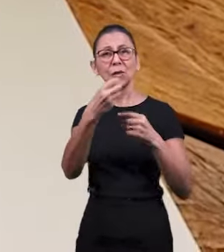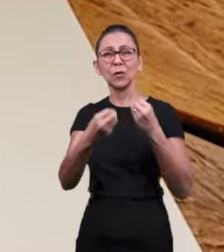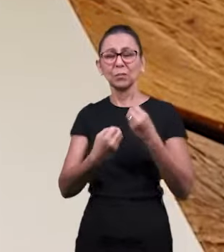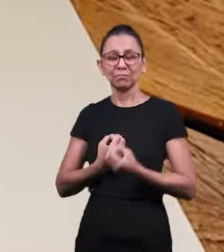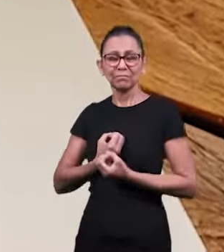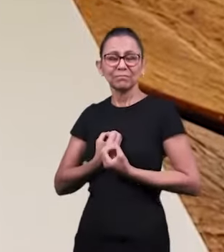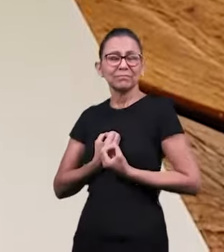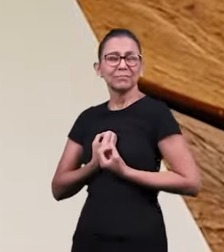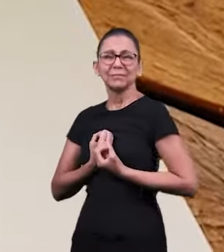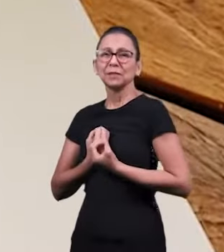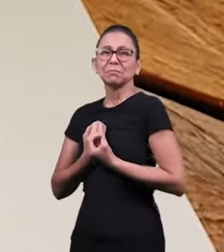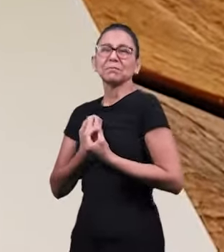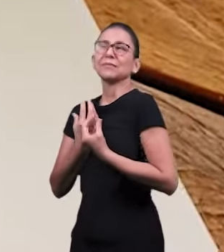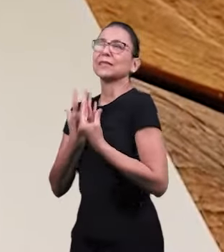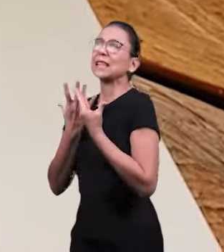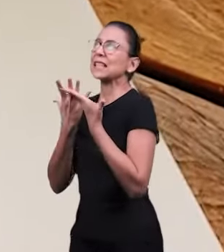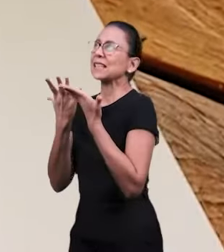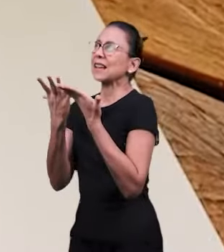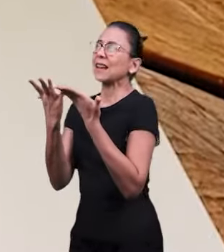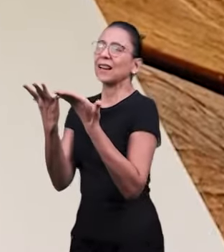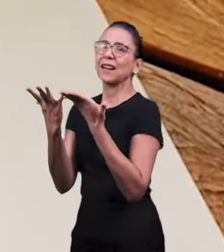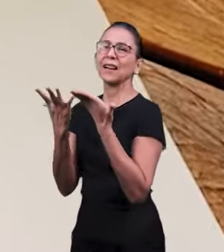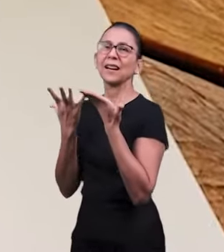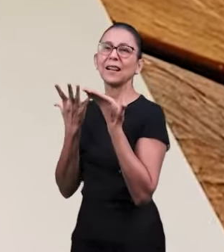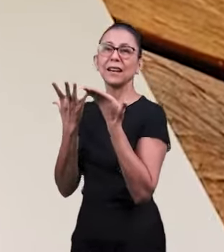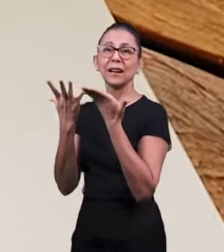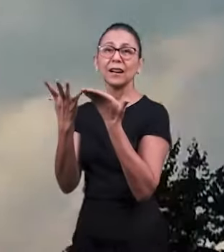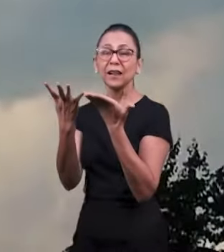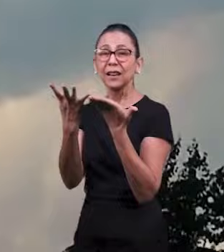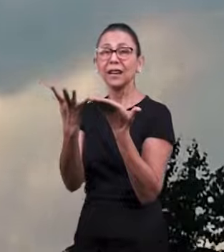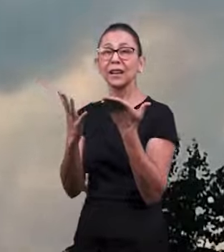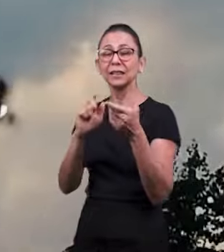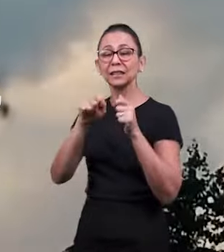словами, Господь,